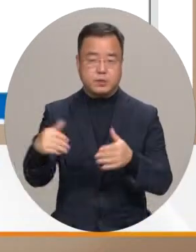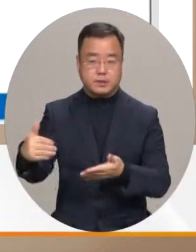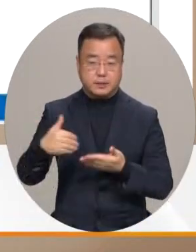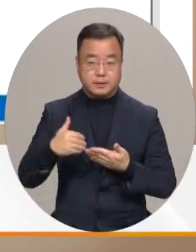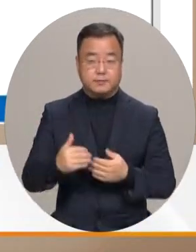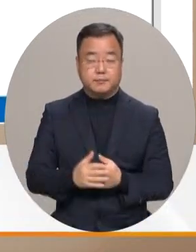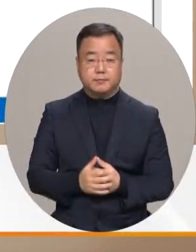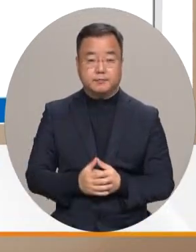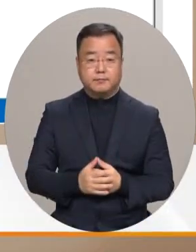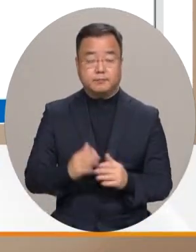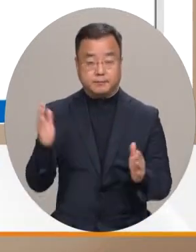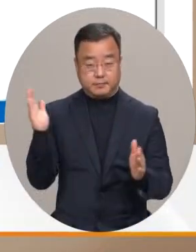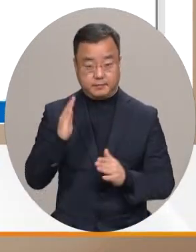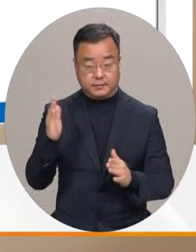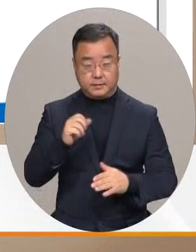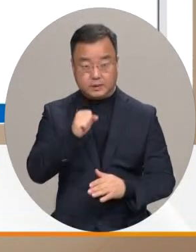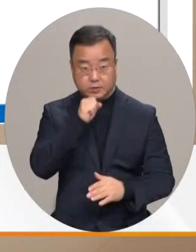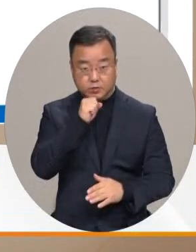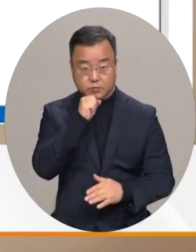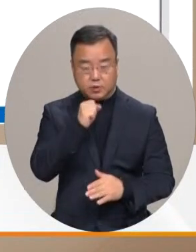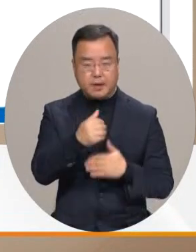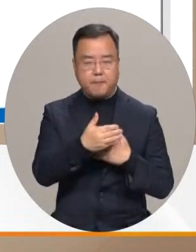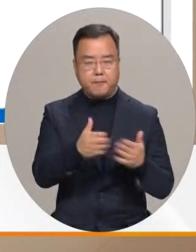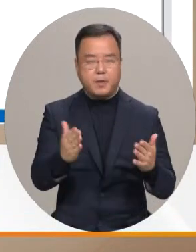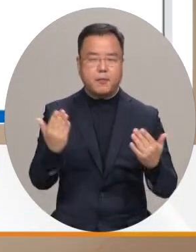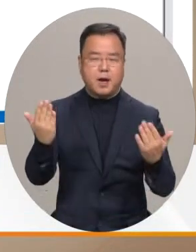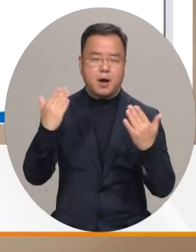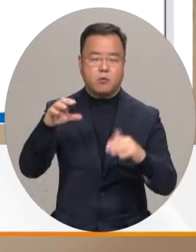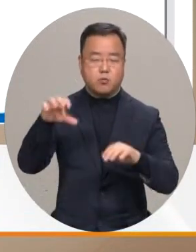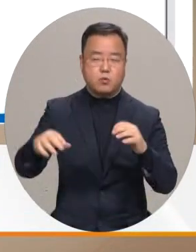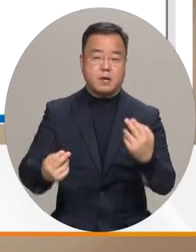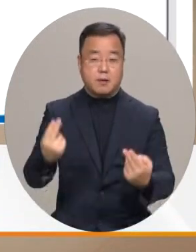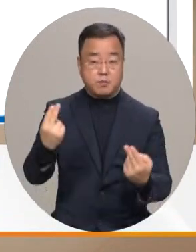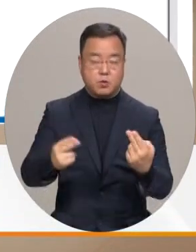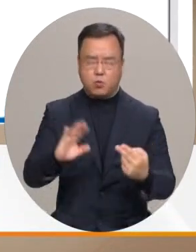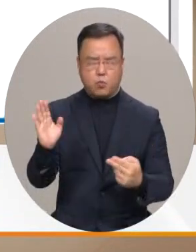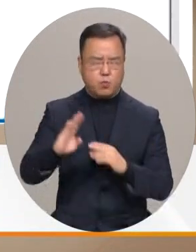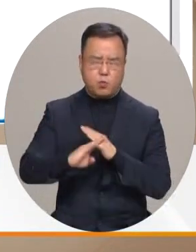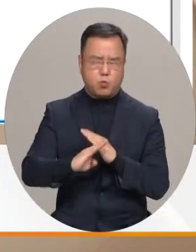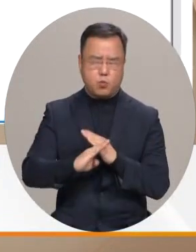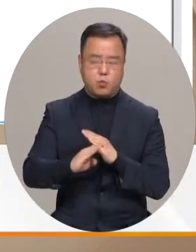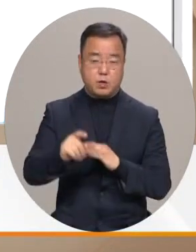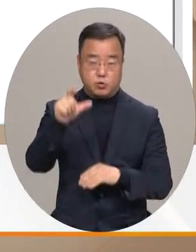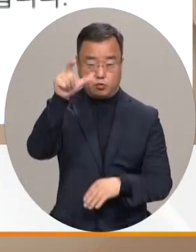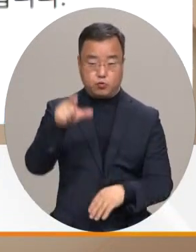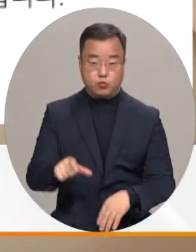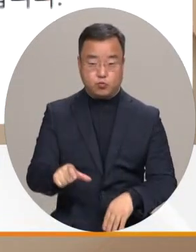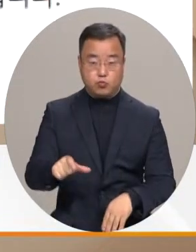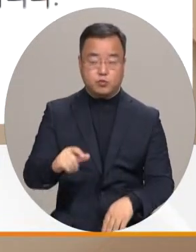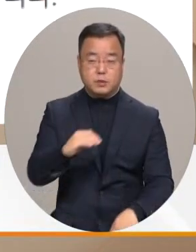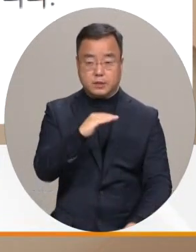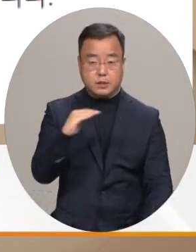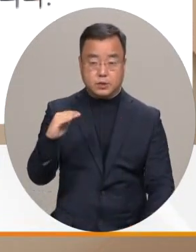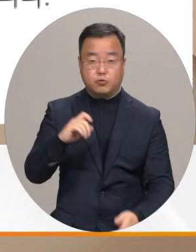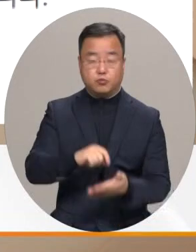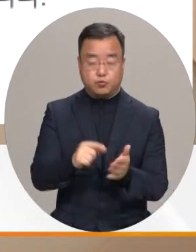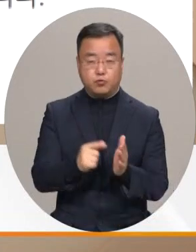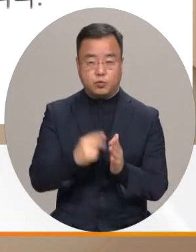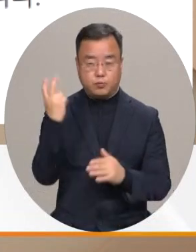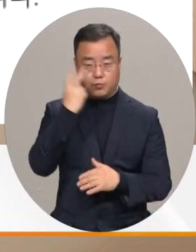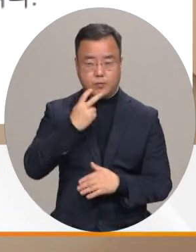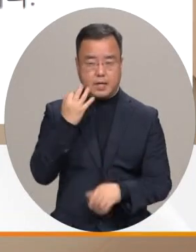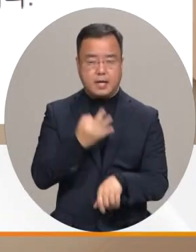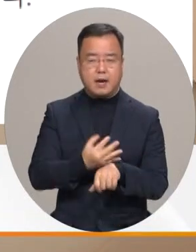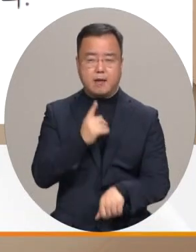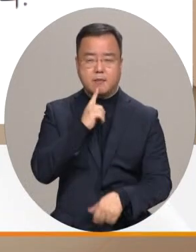받았습니다 학생들의 성적은 학급이나 학교 사이에 비교되는게 아니라 수직 척도란 개념으로 측정되는데 간단히